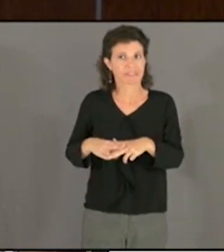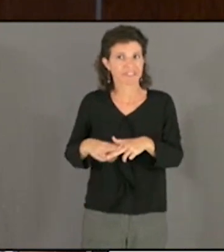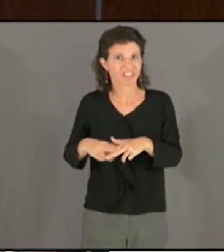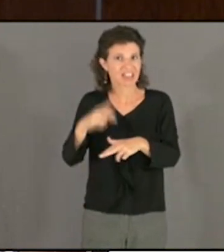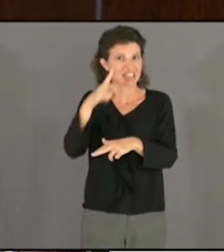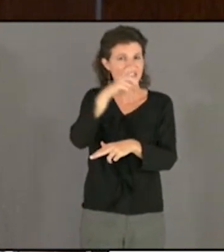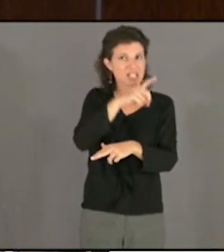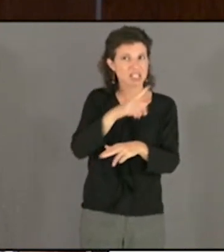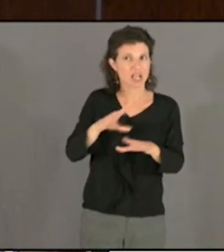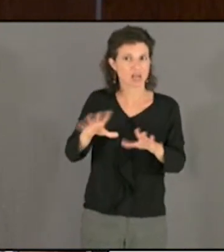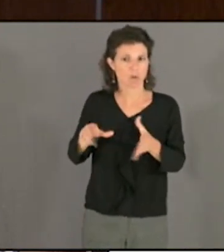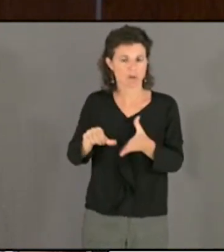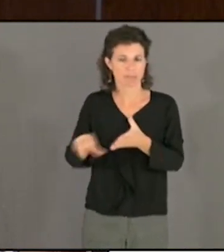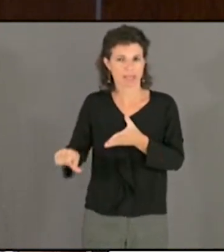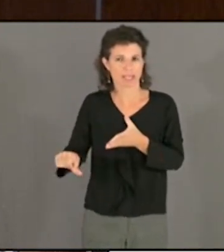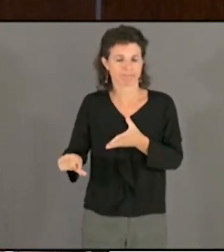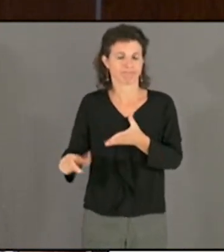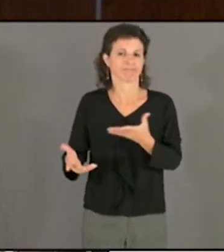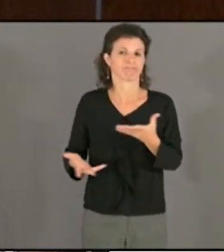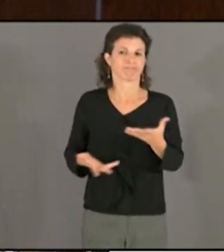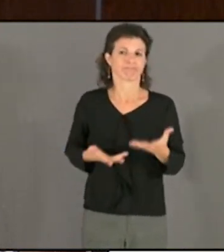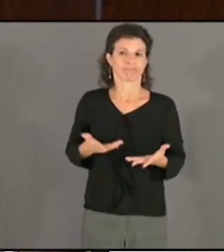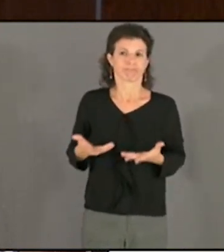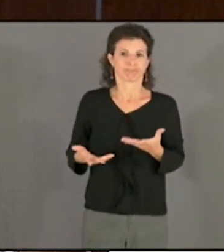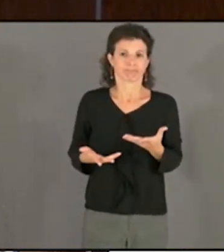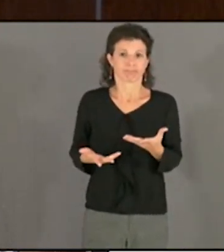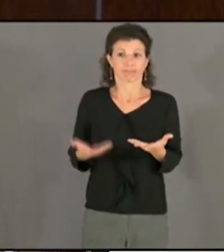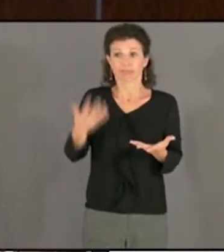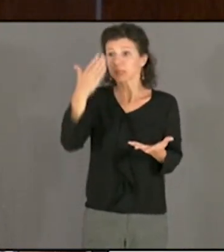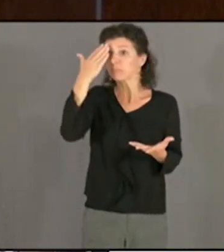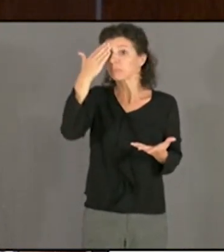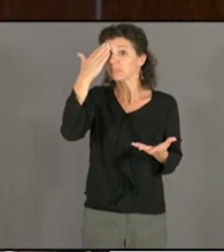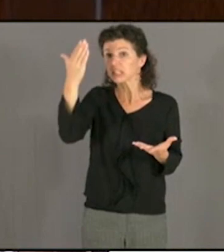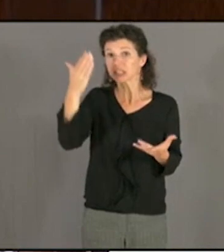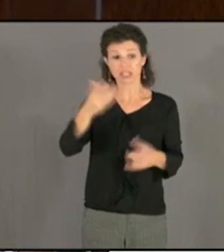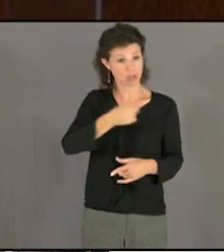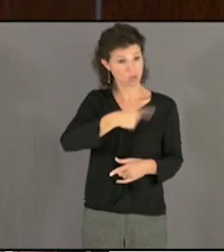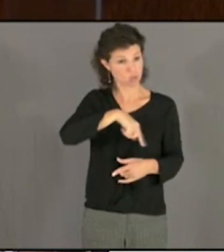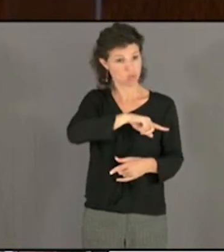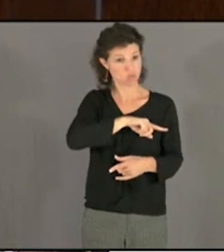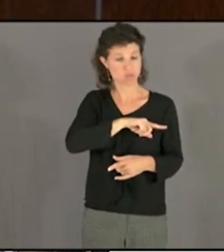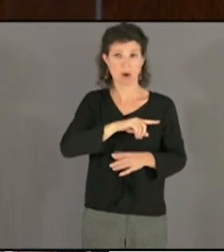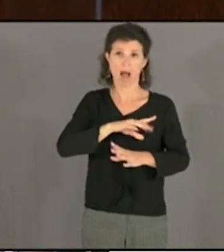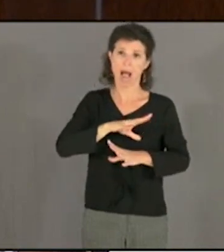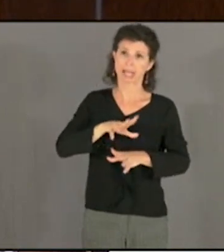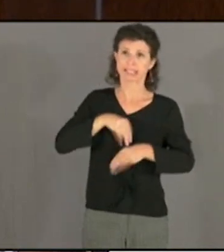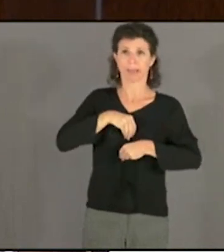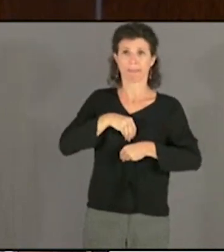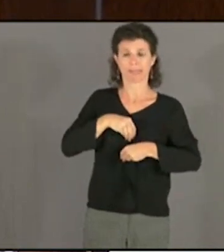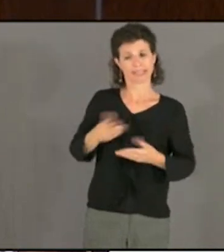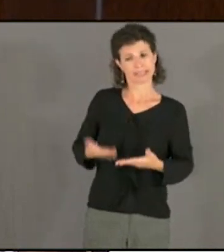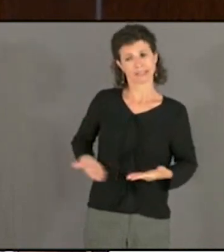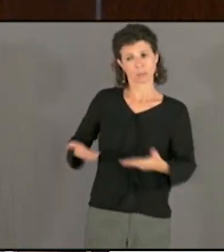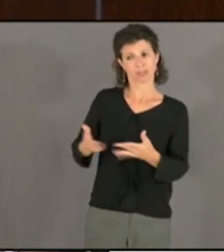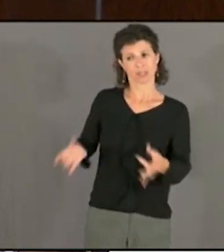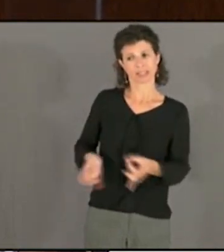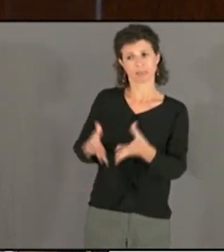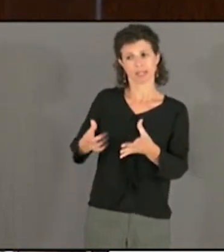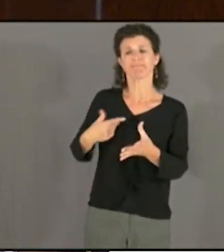À partir du moment où l'on accepte ce caractère exceptionnel, il risque de ne plus le devenir. Pourquoi à l'un et pas à